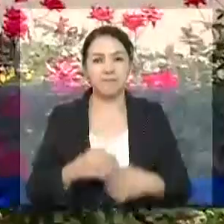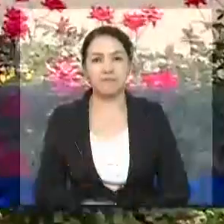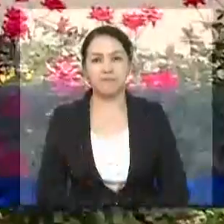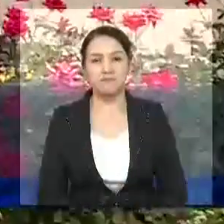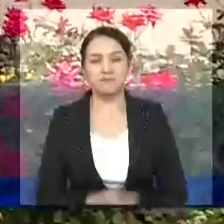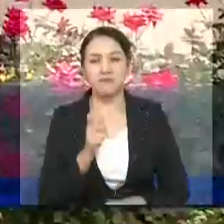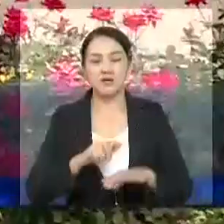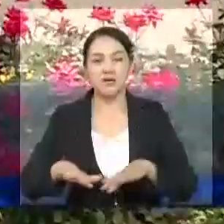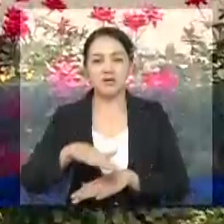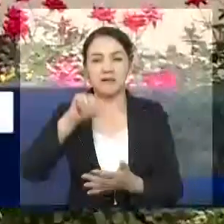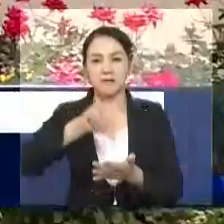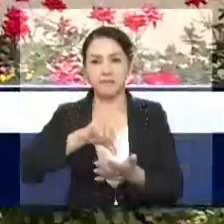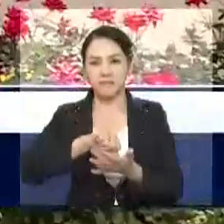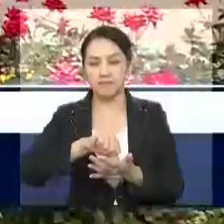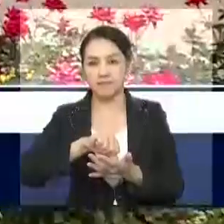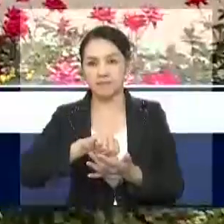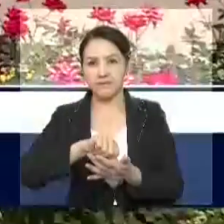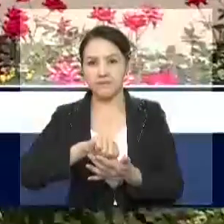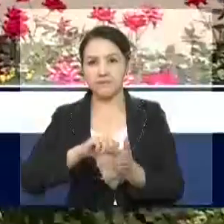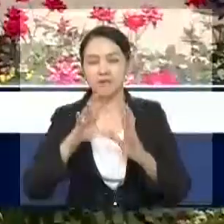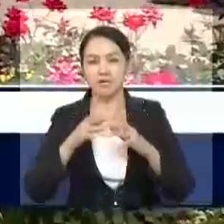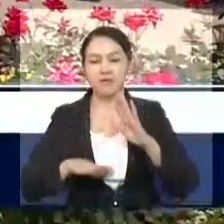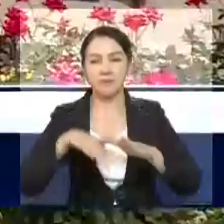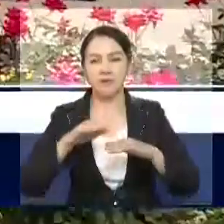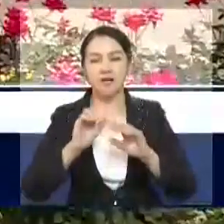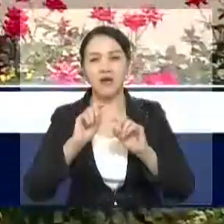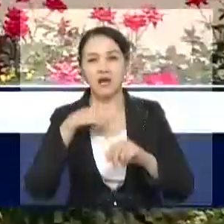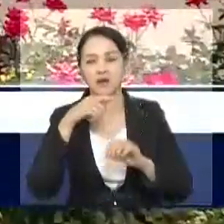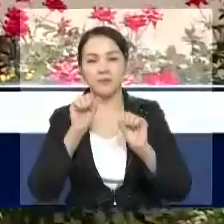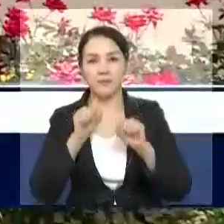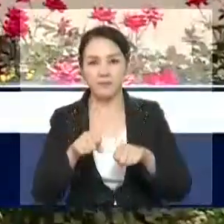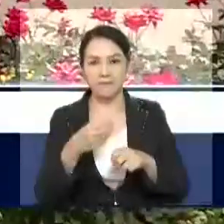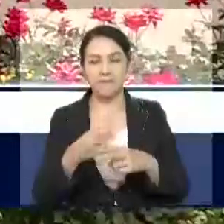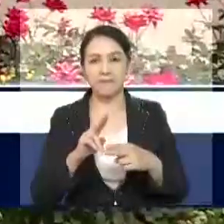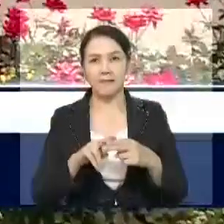Халық қатысатын бюджет жобасы бұл әлемдік практика деп айтуға болады. Бұл